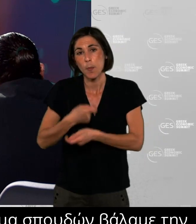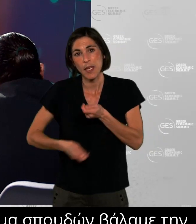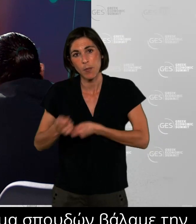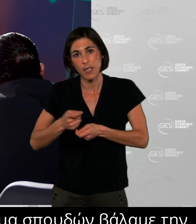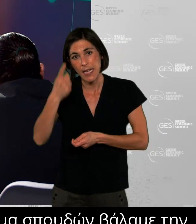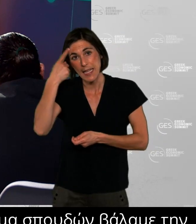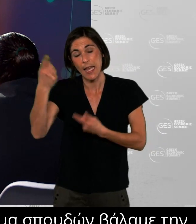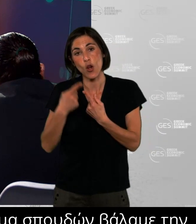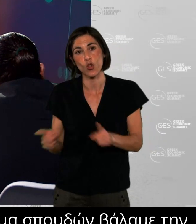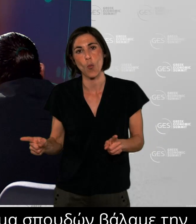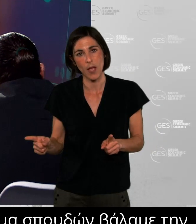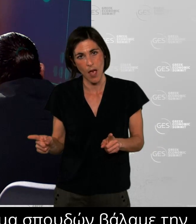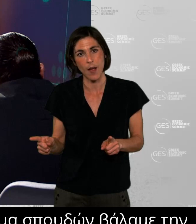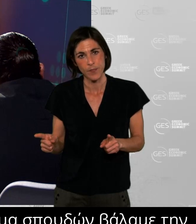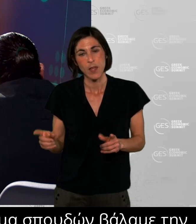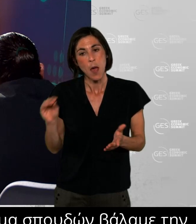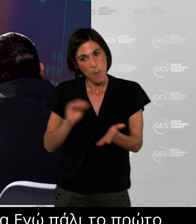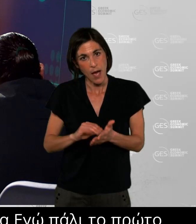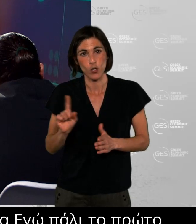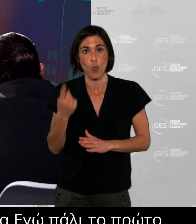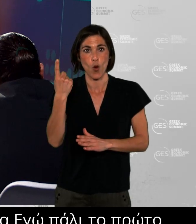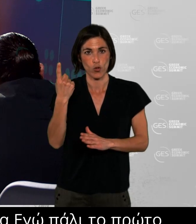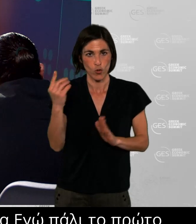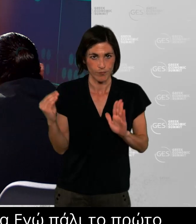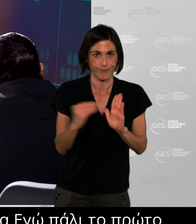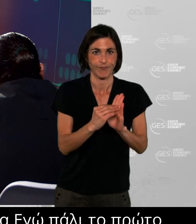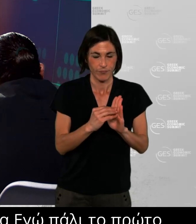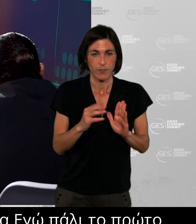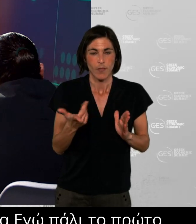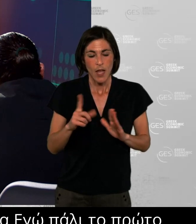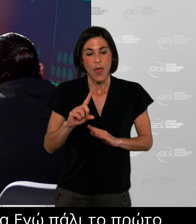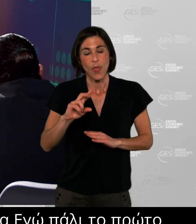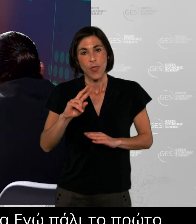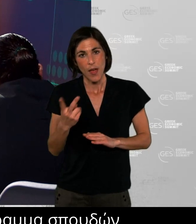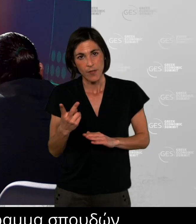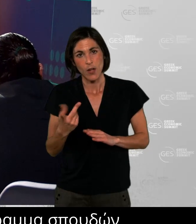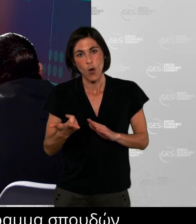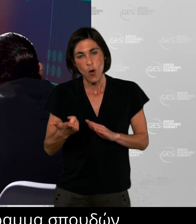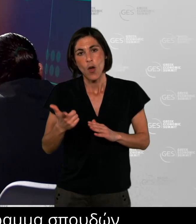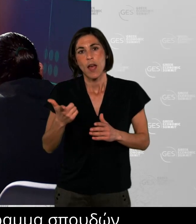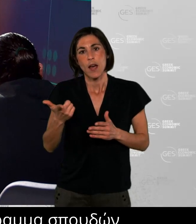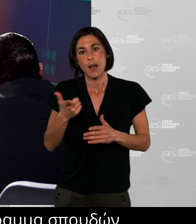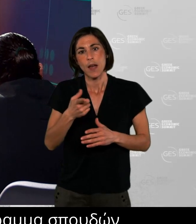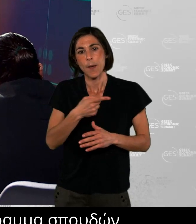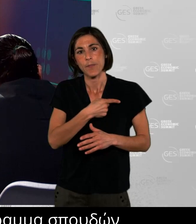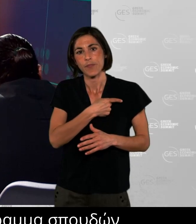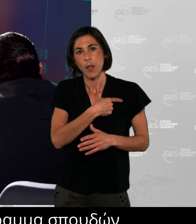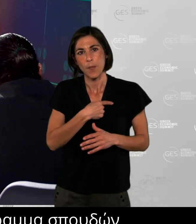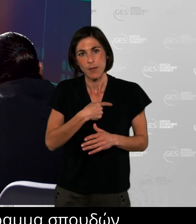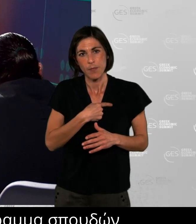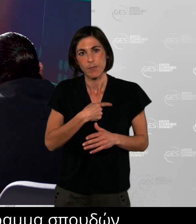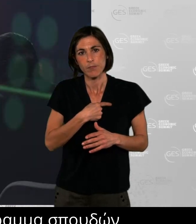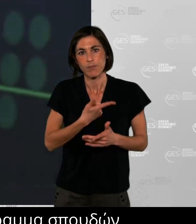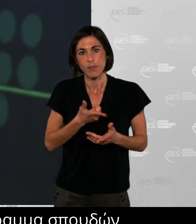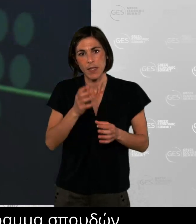που είχε αυτή την κατεύθυνση στο πρόγραμμα σπουδών. Ιδρύσαμε το πρώτο master σε business analytics στην Ελλάδα και ένα από τα πρώτα στην Ευρώπη